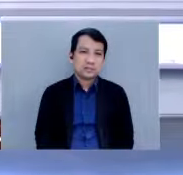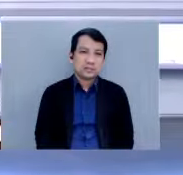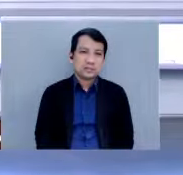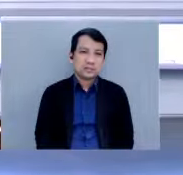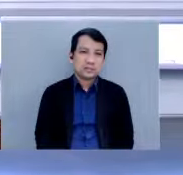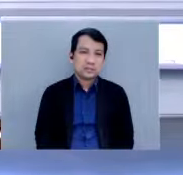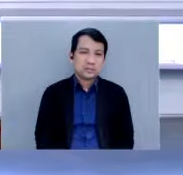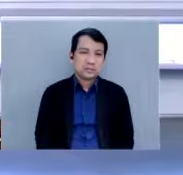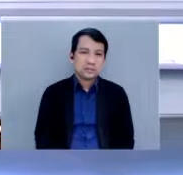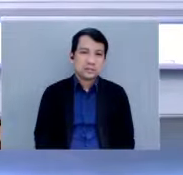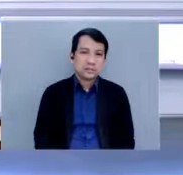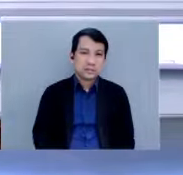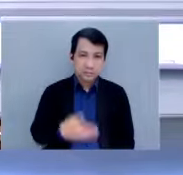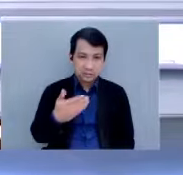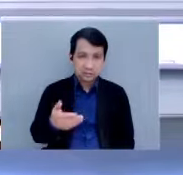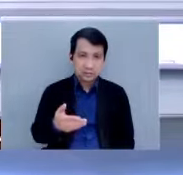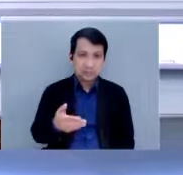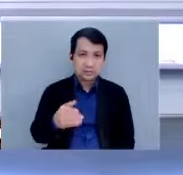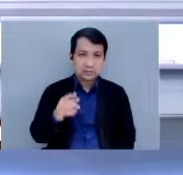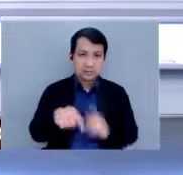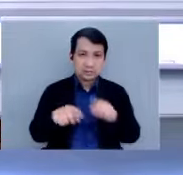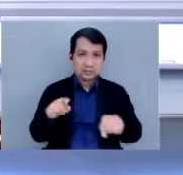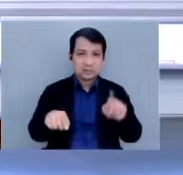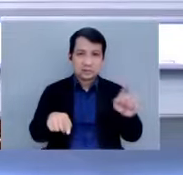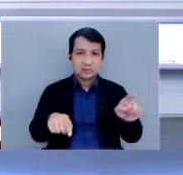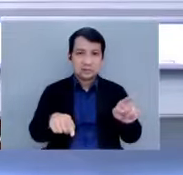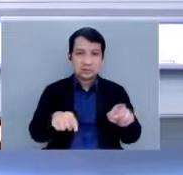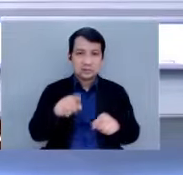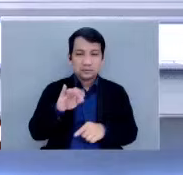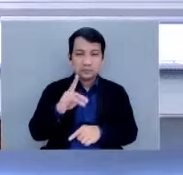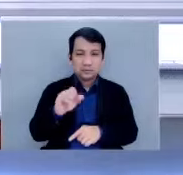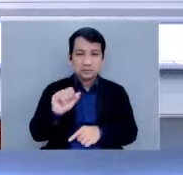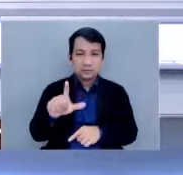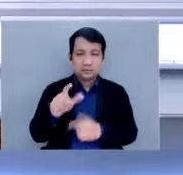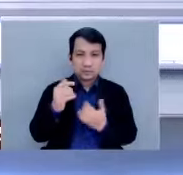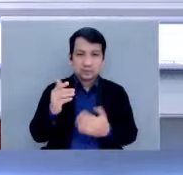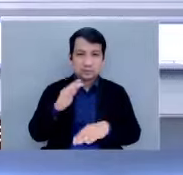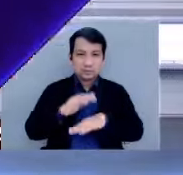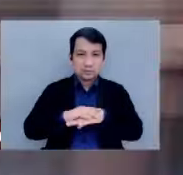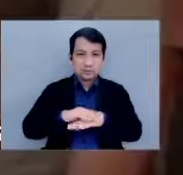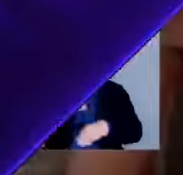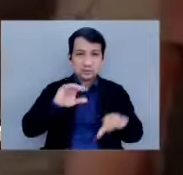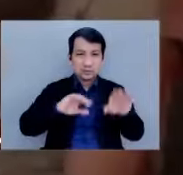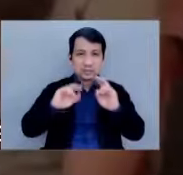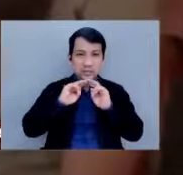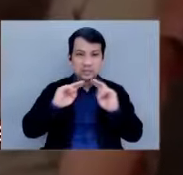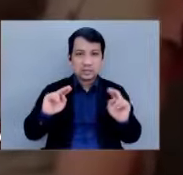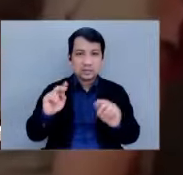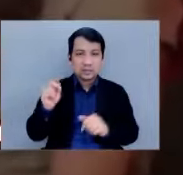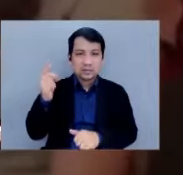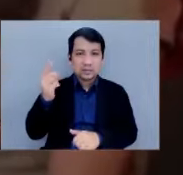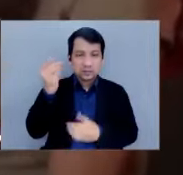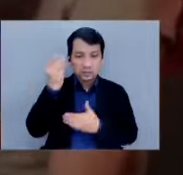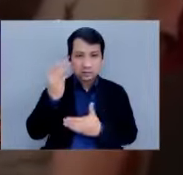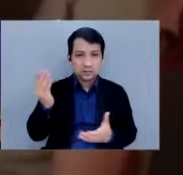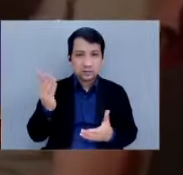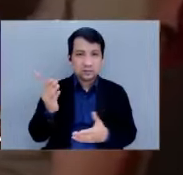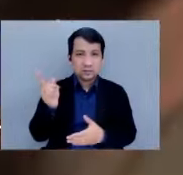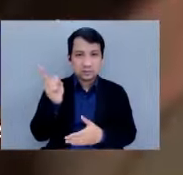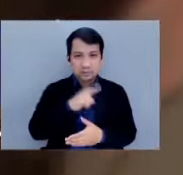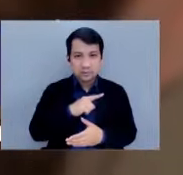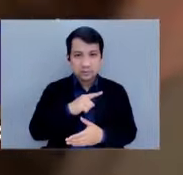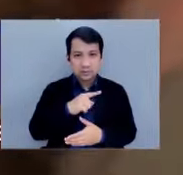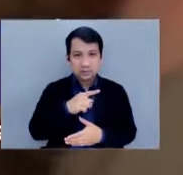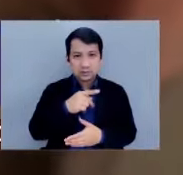Eto pa, kaliwat ka ng pangbubudol ang nangyayari ngayon sa showbiz. Una na dyan, ang peking private audition